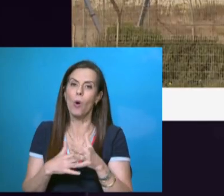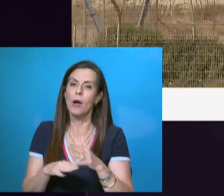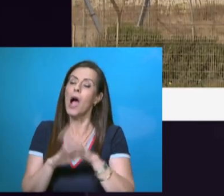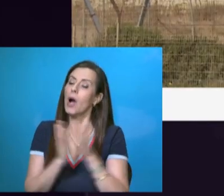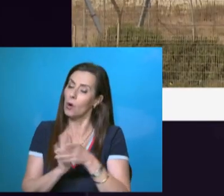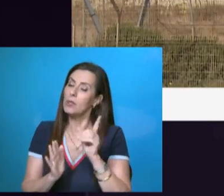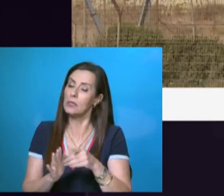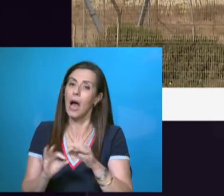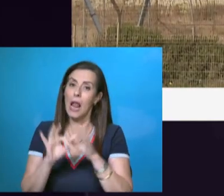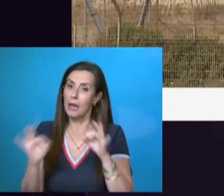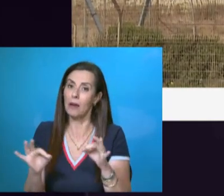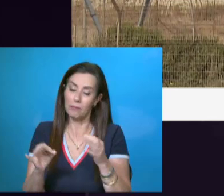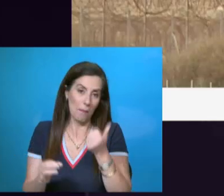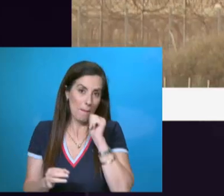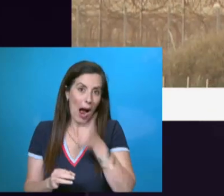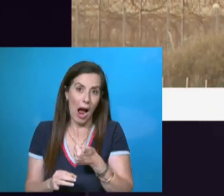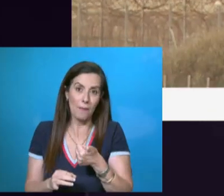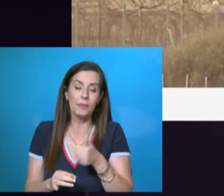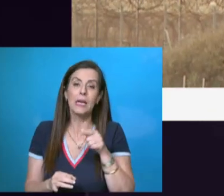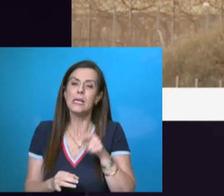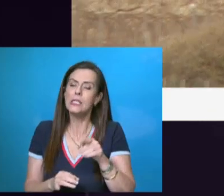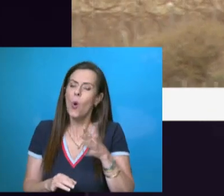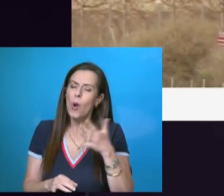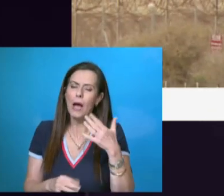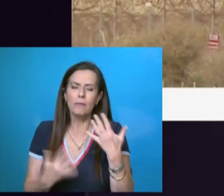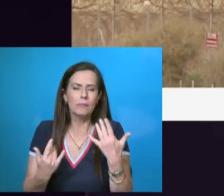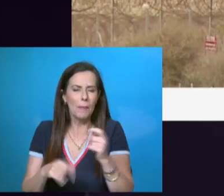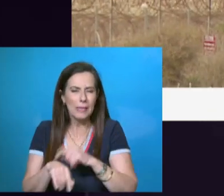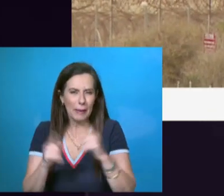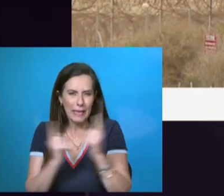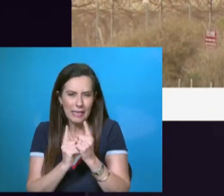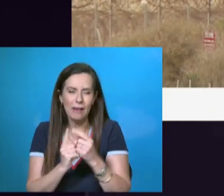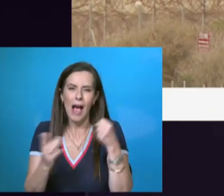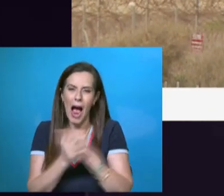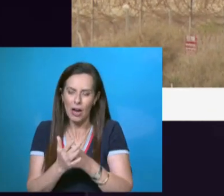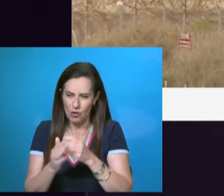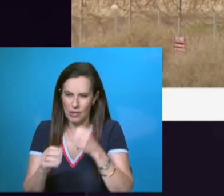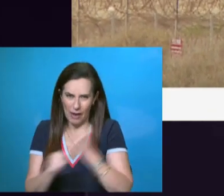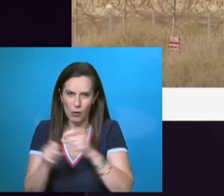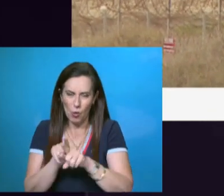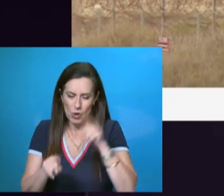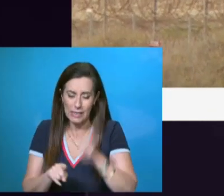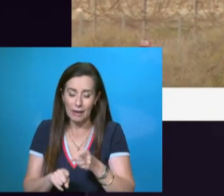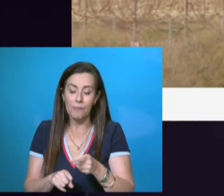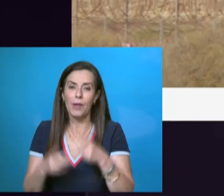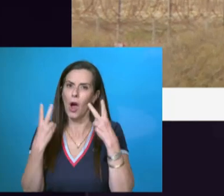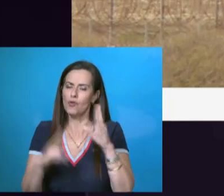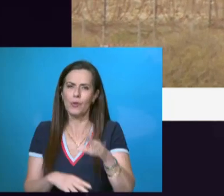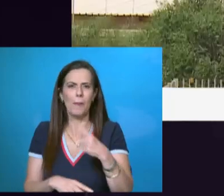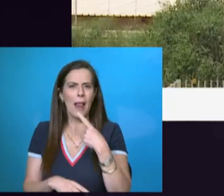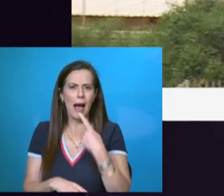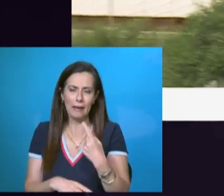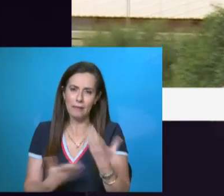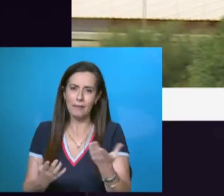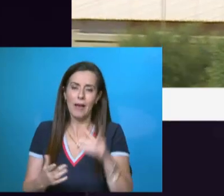להתחיל לקרות ממחר. זה ייקח אולי עוד איזשהו פרק זמן עד שזה יתאפס. מעבר לזה, חשוב כמובן גם לדבר על אותם